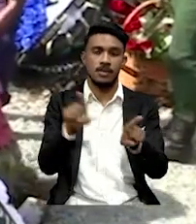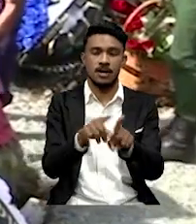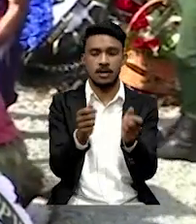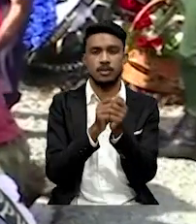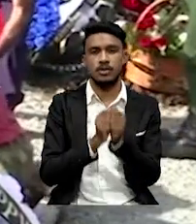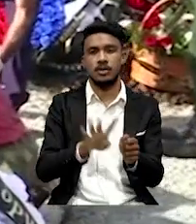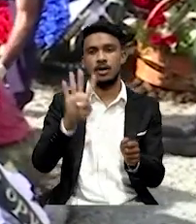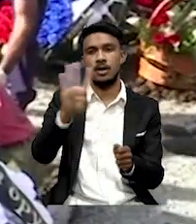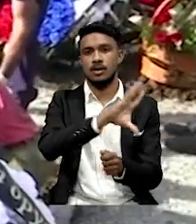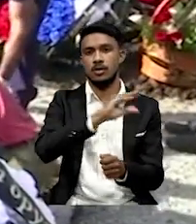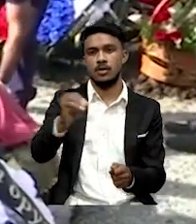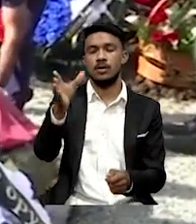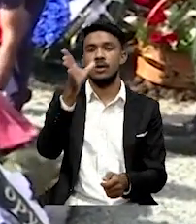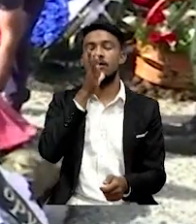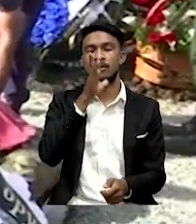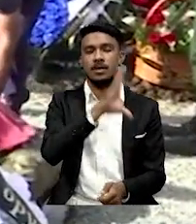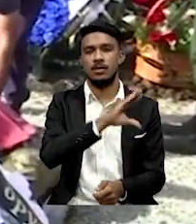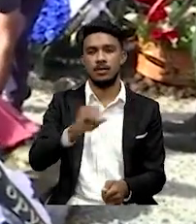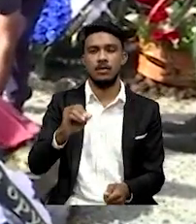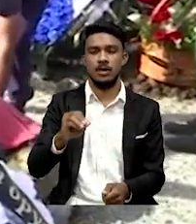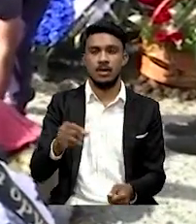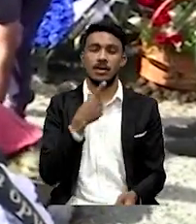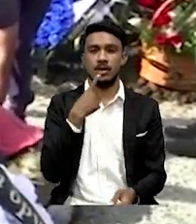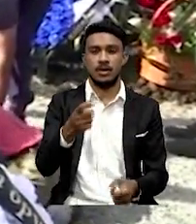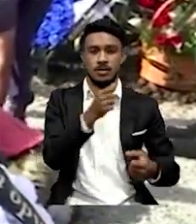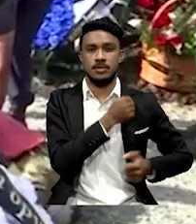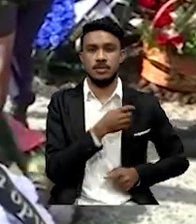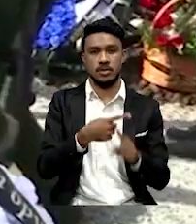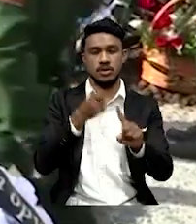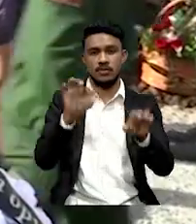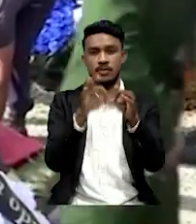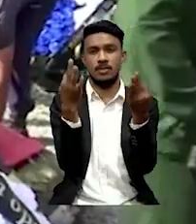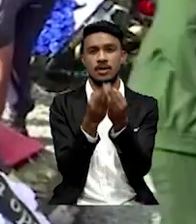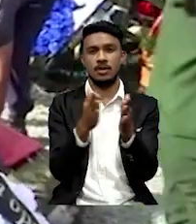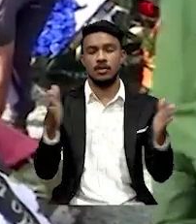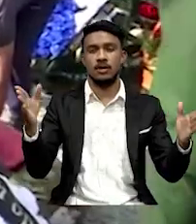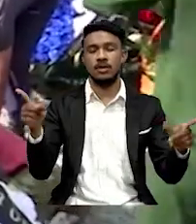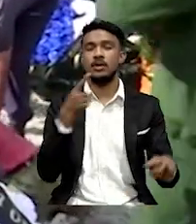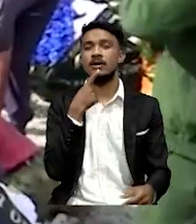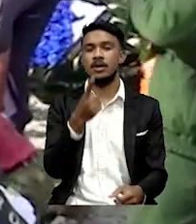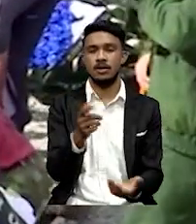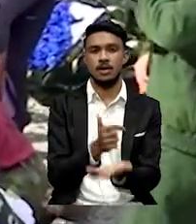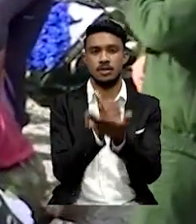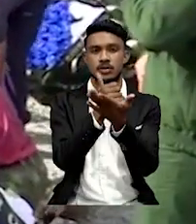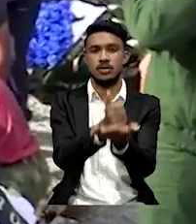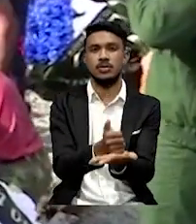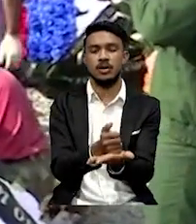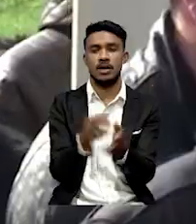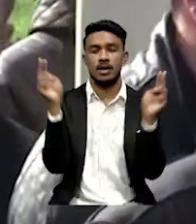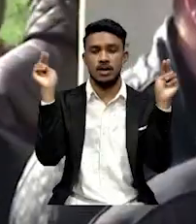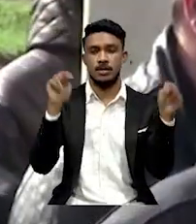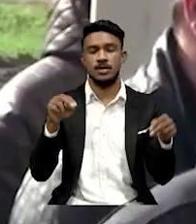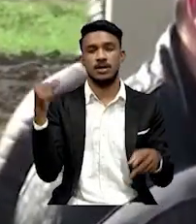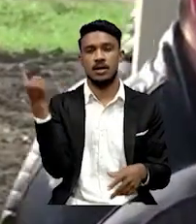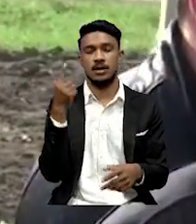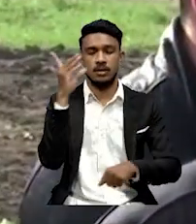inan. Alexander Kusei mo satu tentang katak soldado ne mai husi familia bot babaing niemak azuda nesidari umalaran. Bang